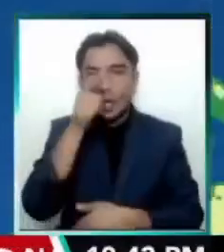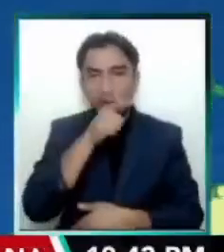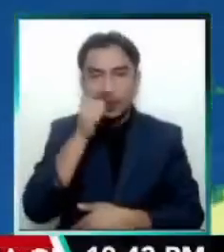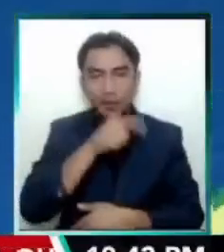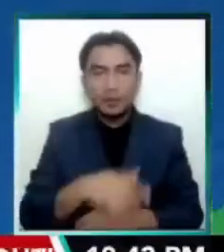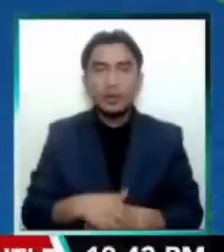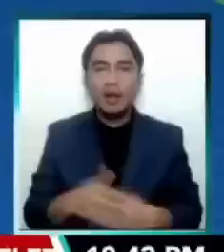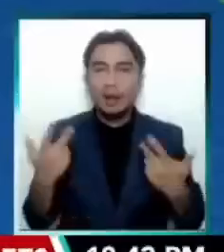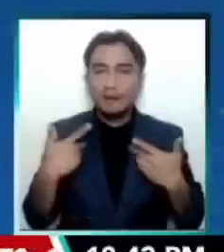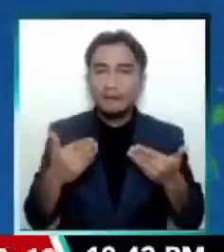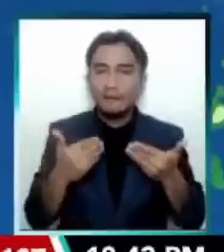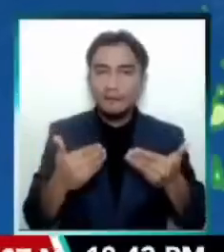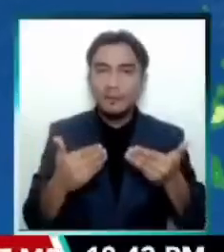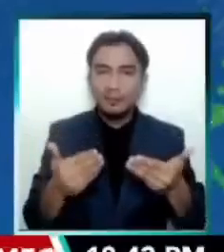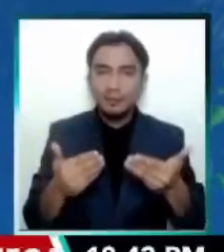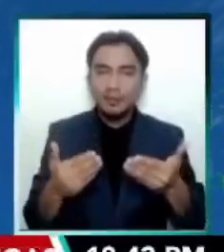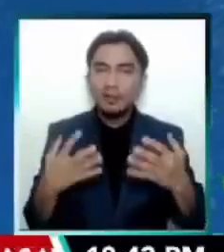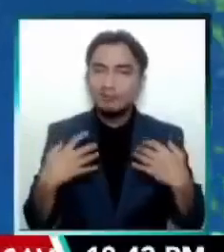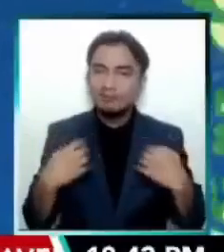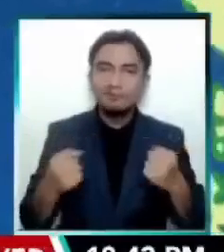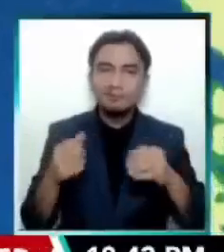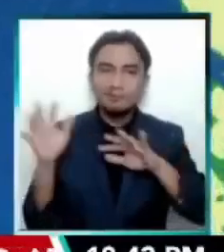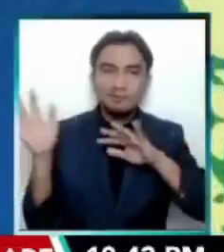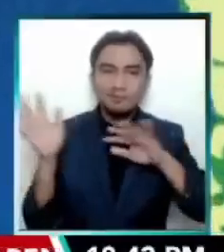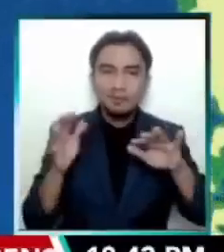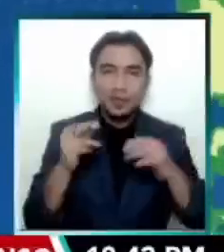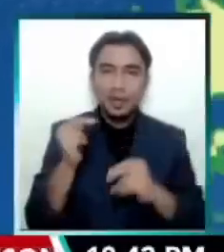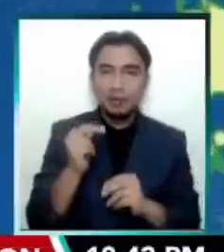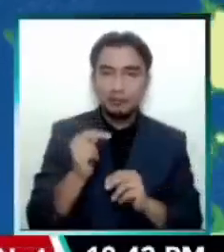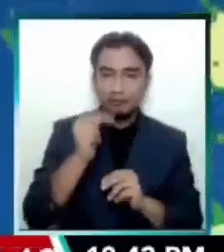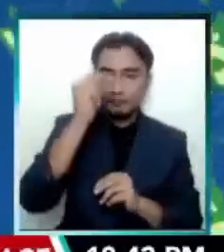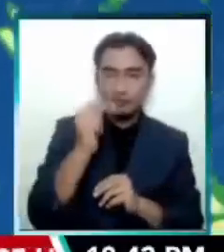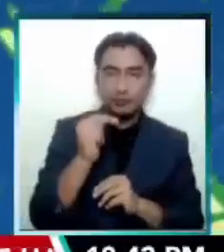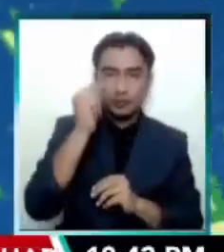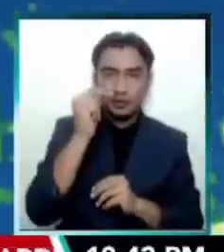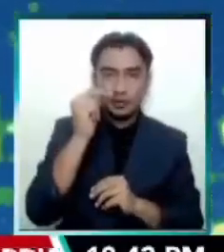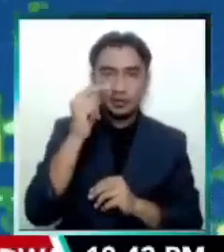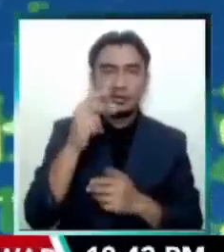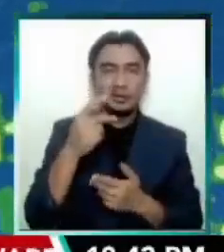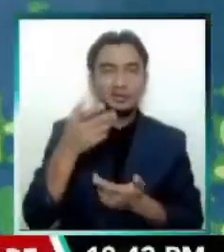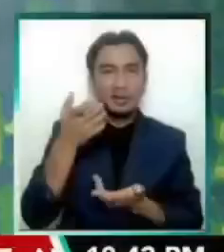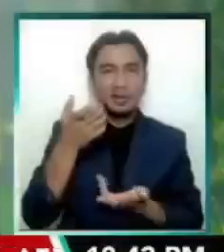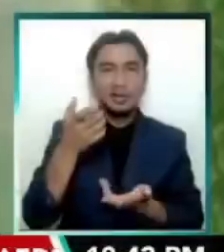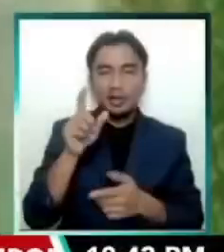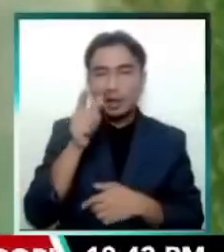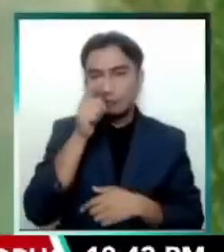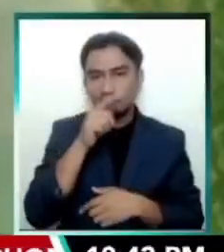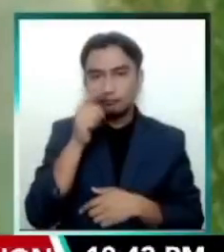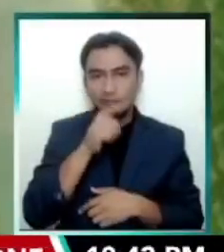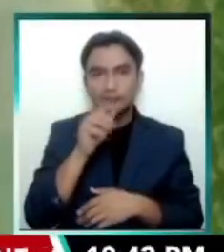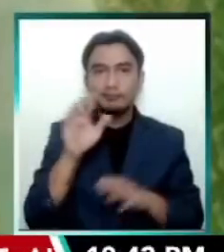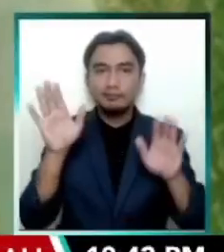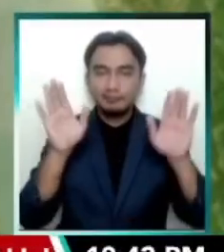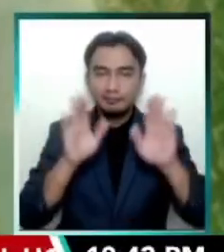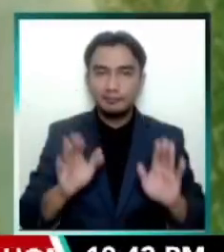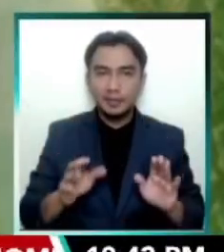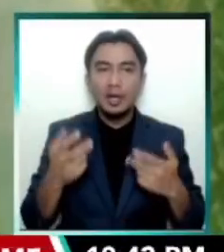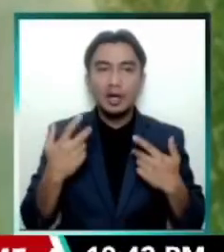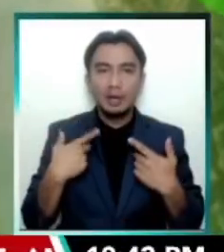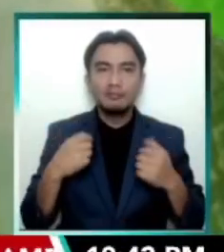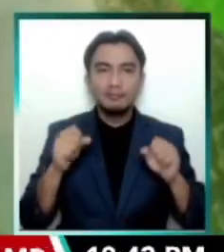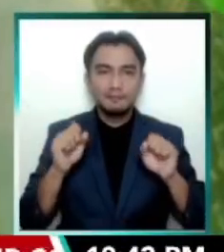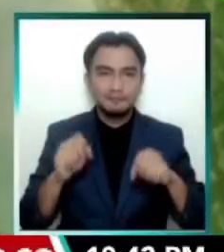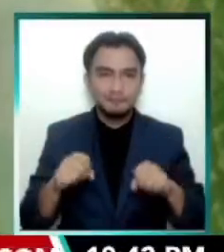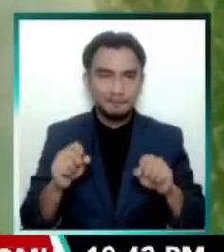ang matitinding pag-ulan sa northern at extreme northern Luzon sa Linggo. Mababa naman ang tsansa ng ulan sa Metro Manila,